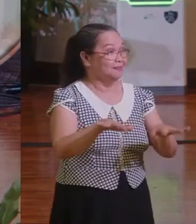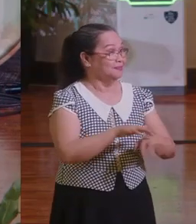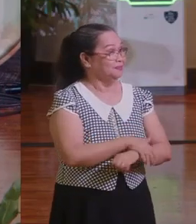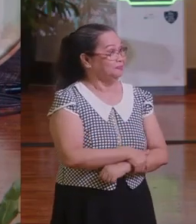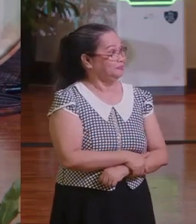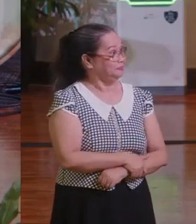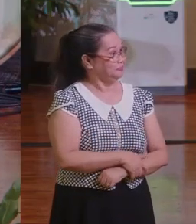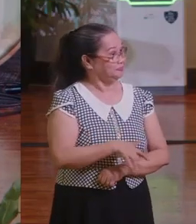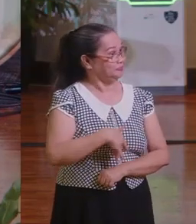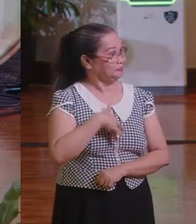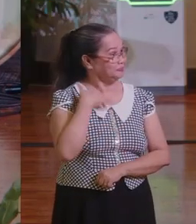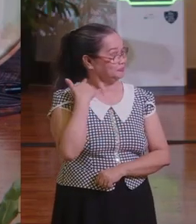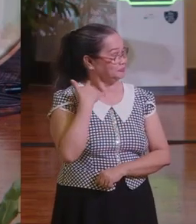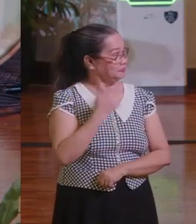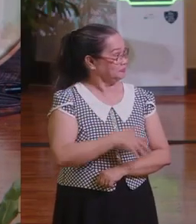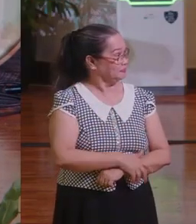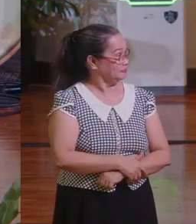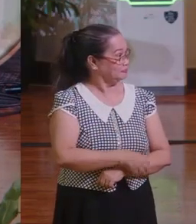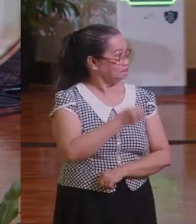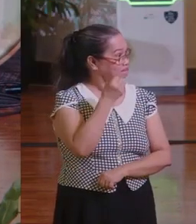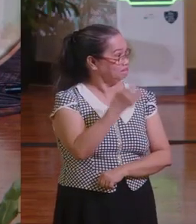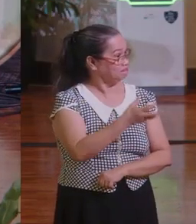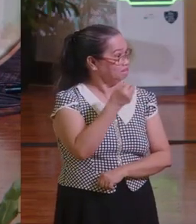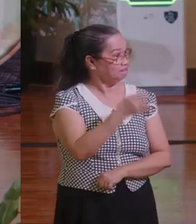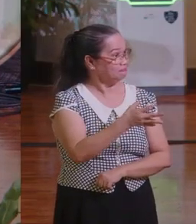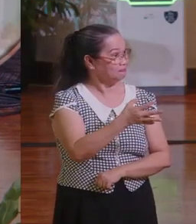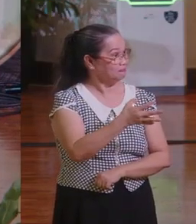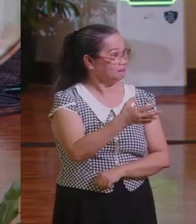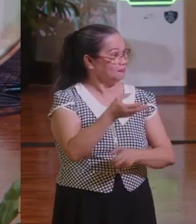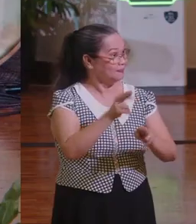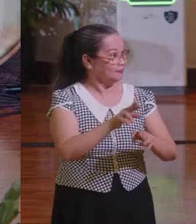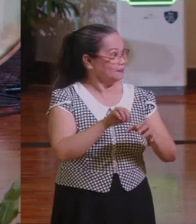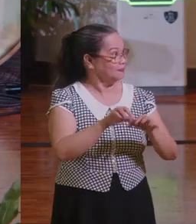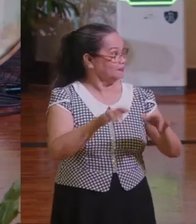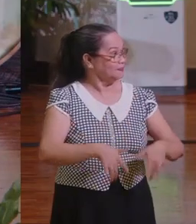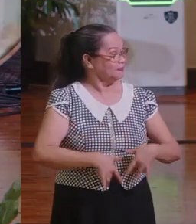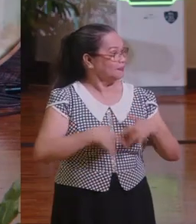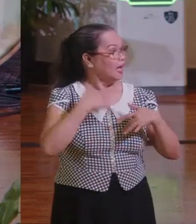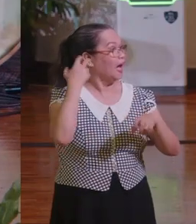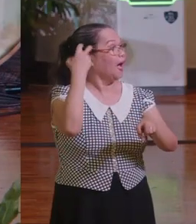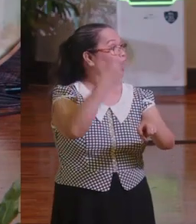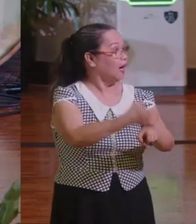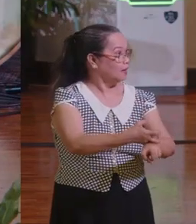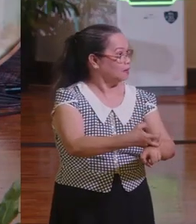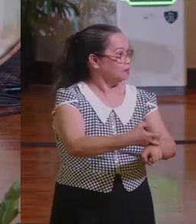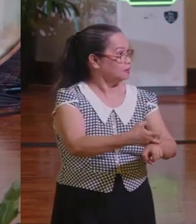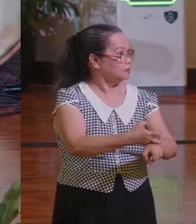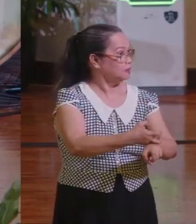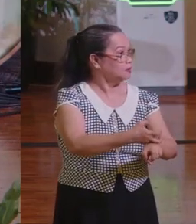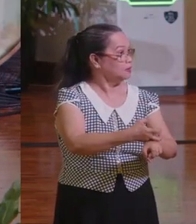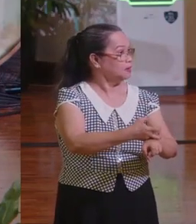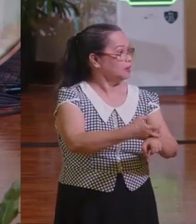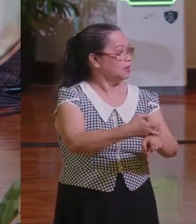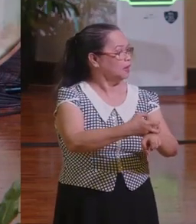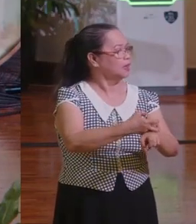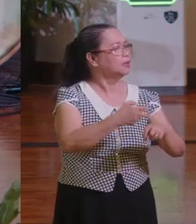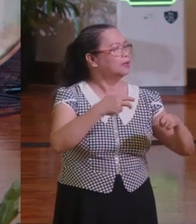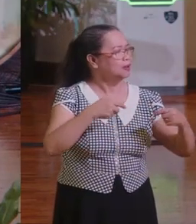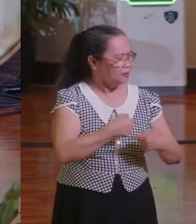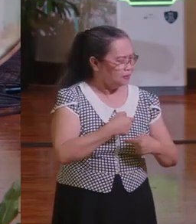buhay. Marami pong nangyayari sa buhay na mabigat, na masakit, na